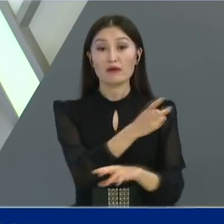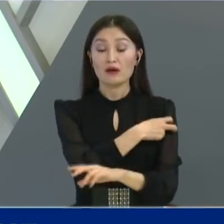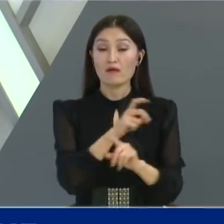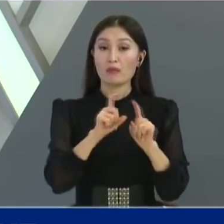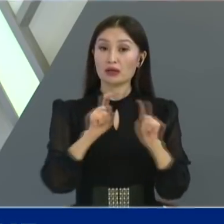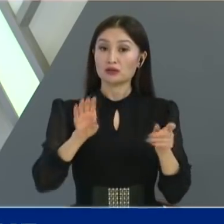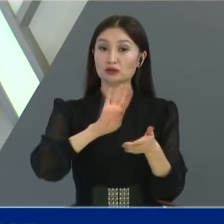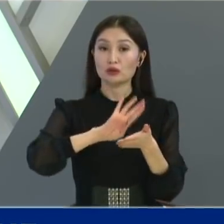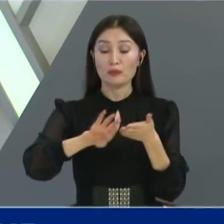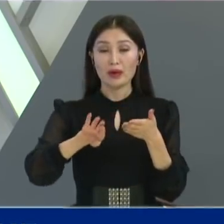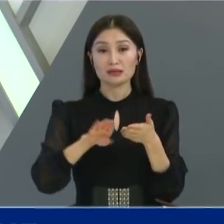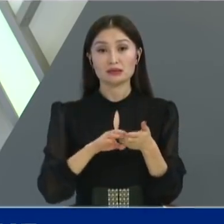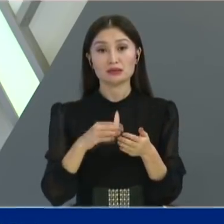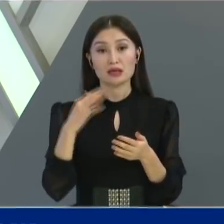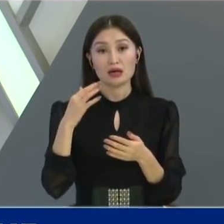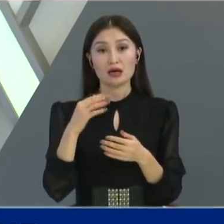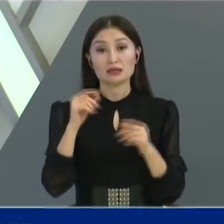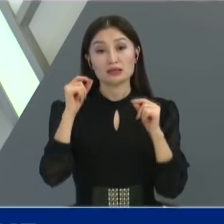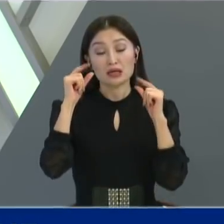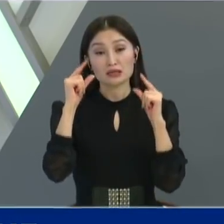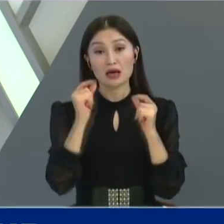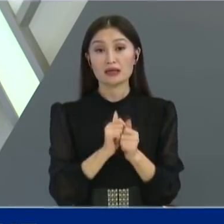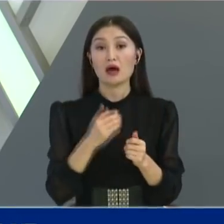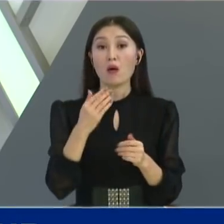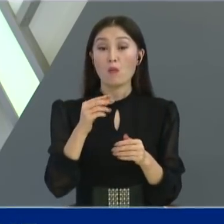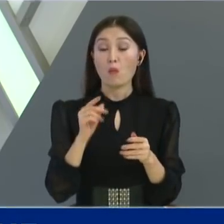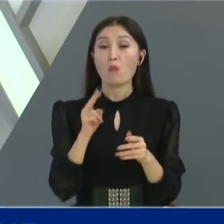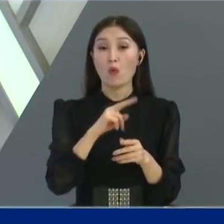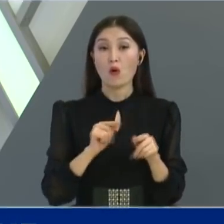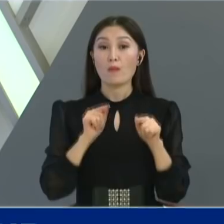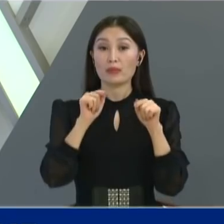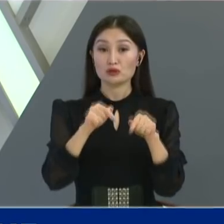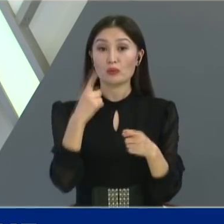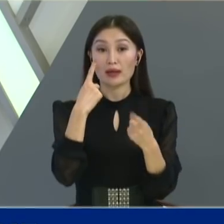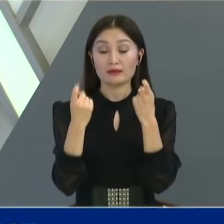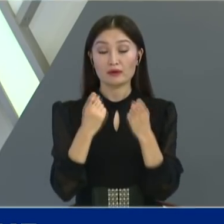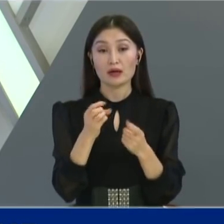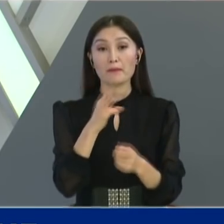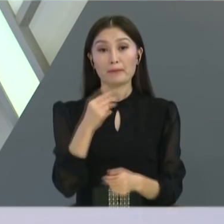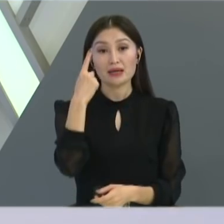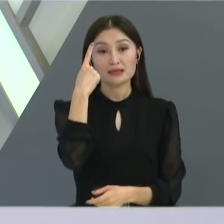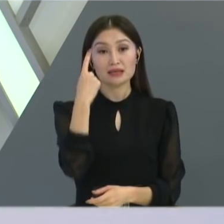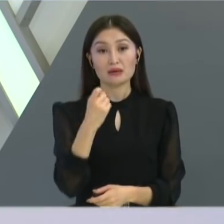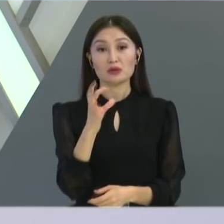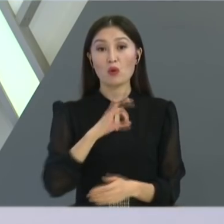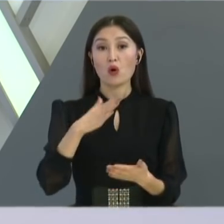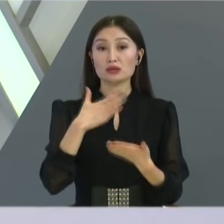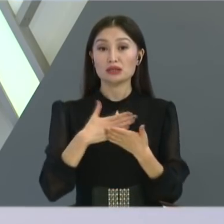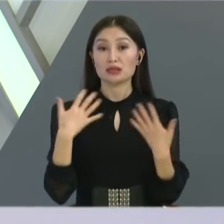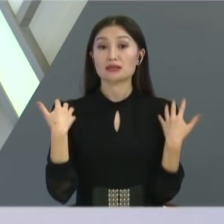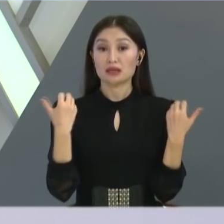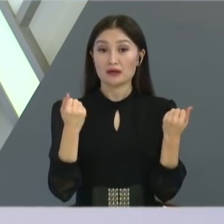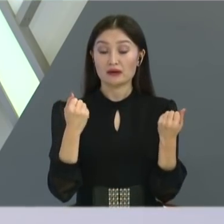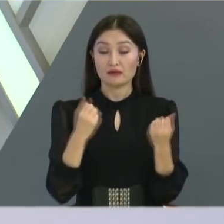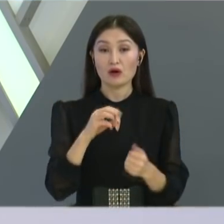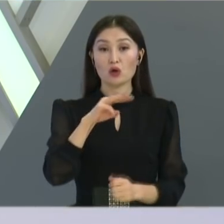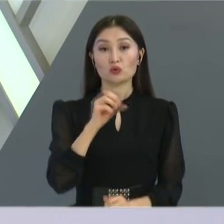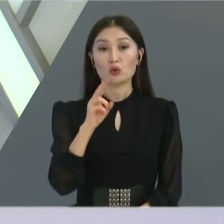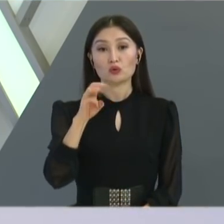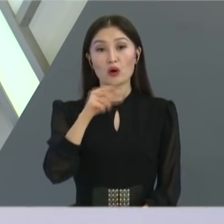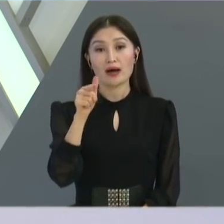в бессознательном состоянии. По мере поступления информации мы сообщим о состоянии здоровья